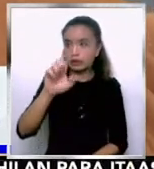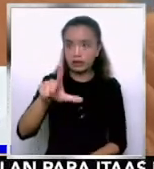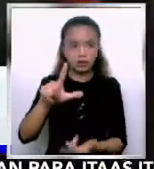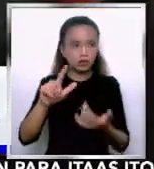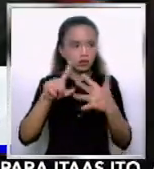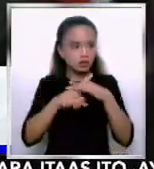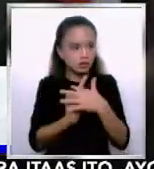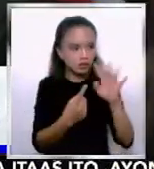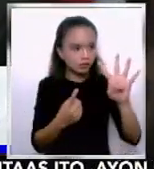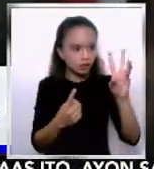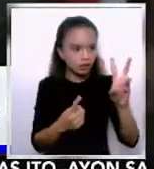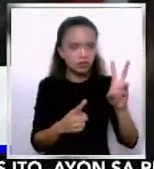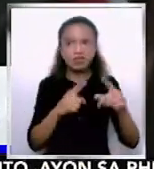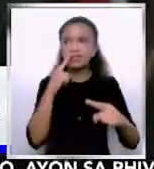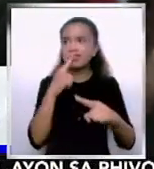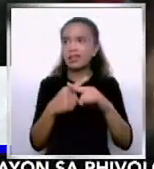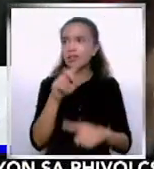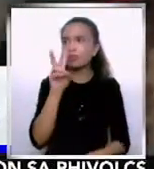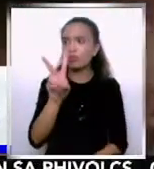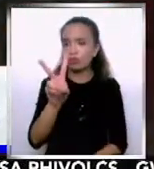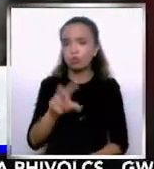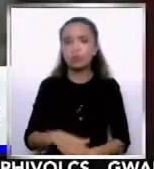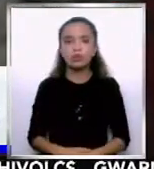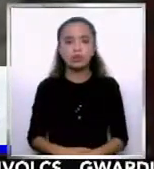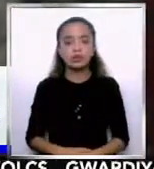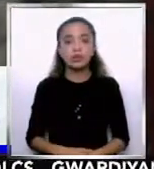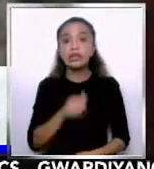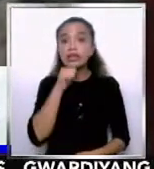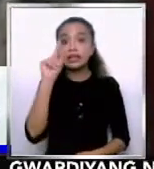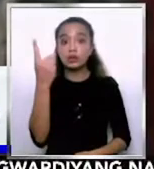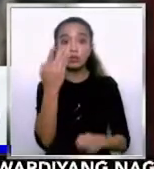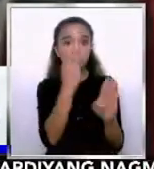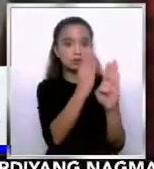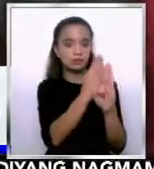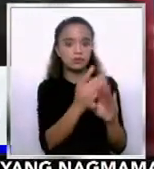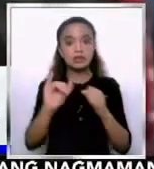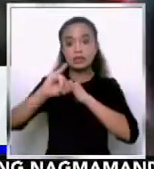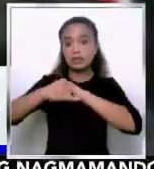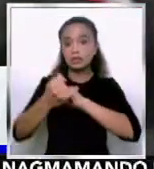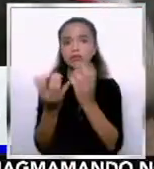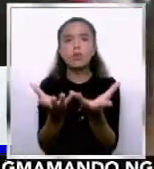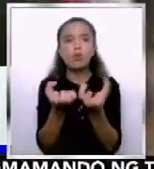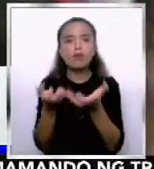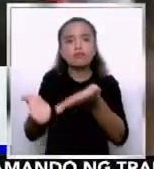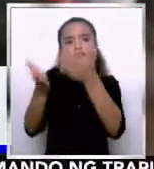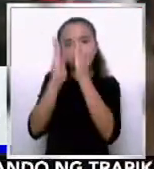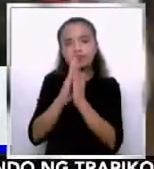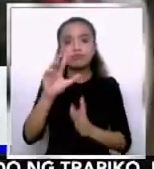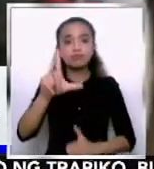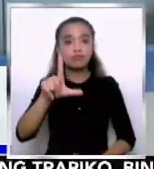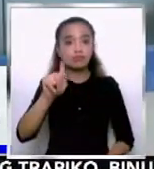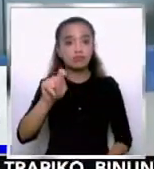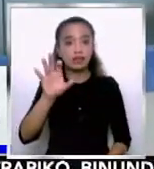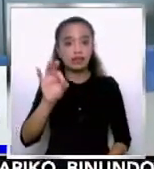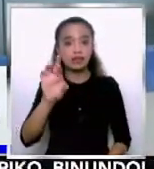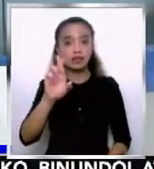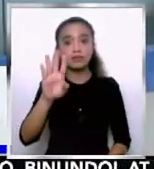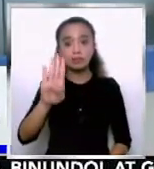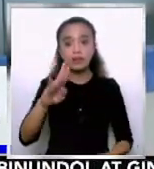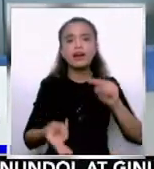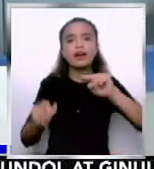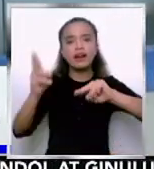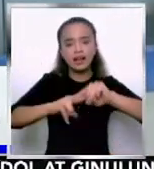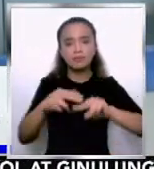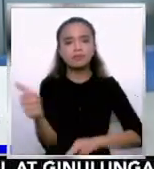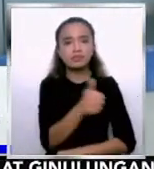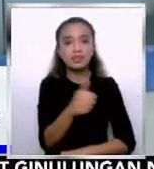na yan. Bukod sa mga bus, ang mga jeep gustong hilingin ulit sa LTFRB ang pisong provisional increase. Ibinasura na yan